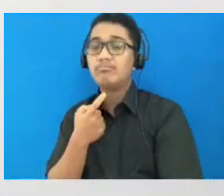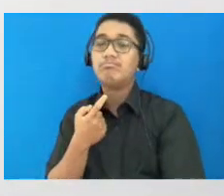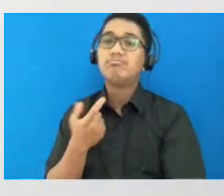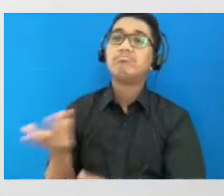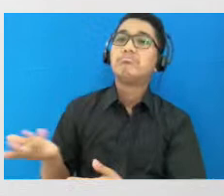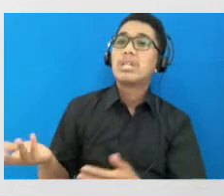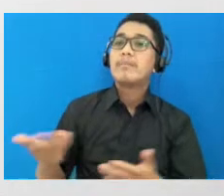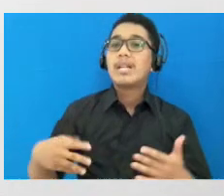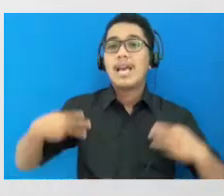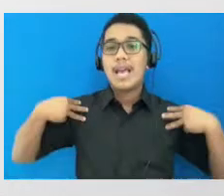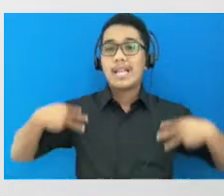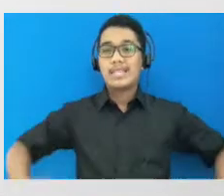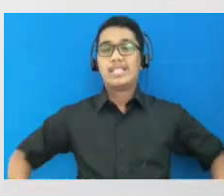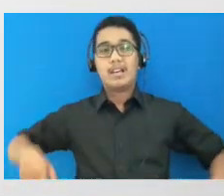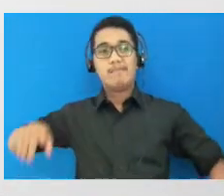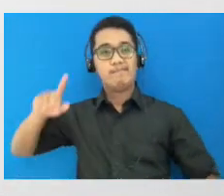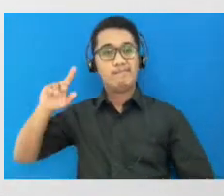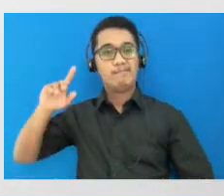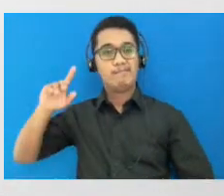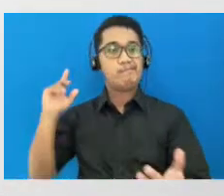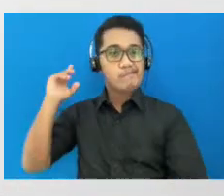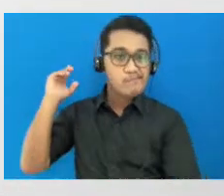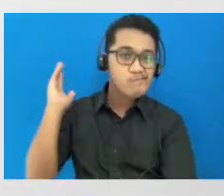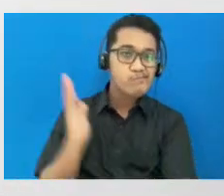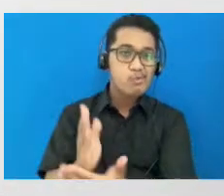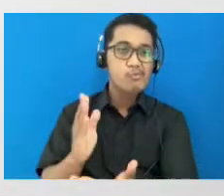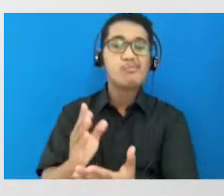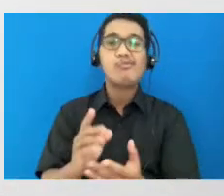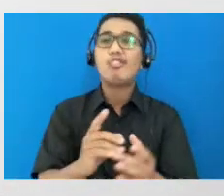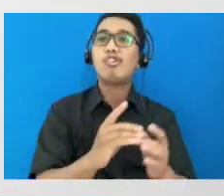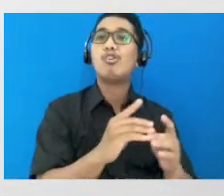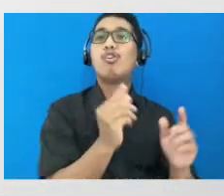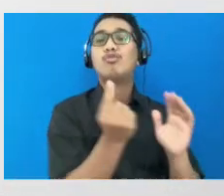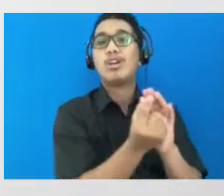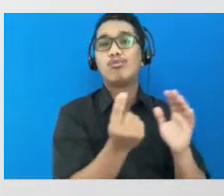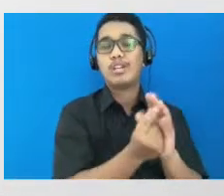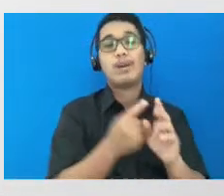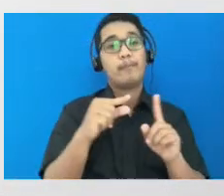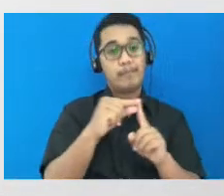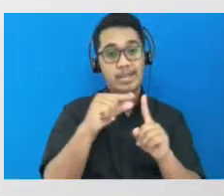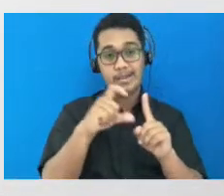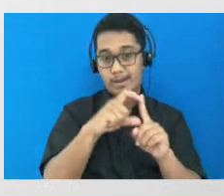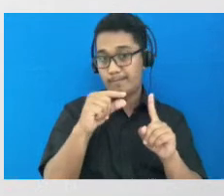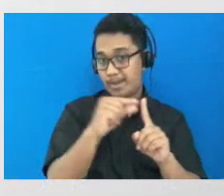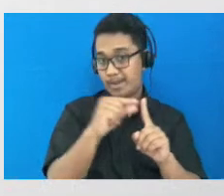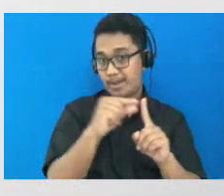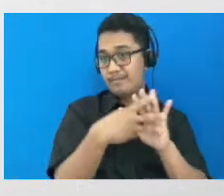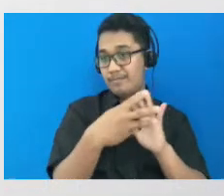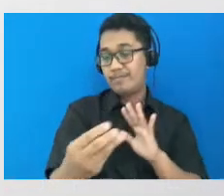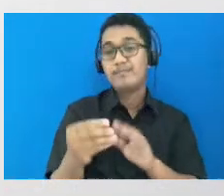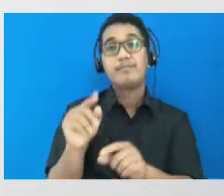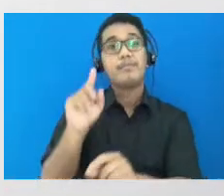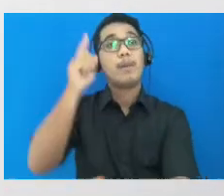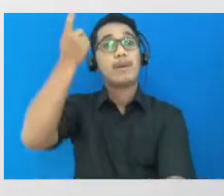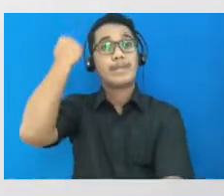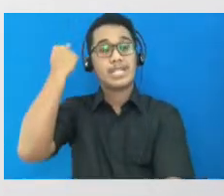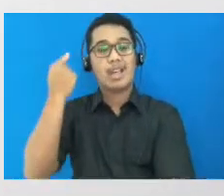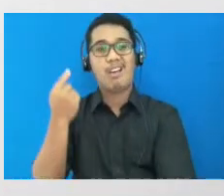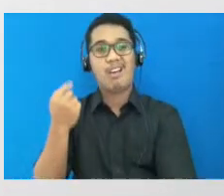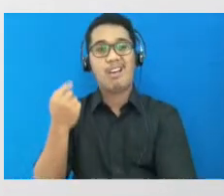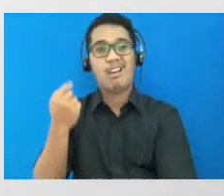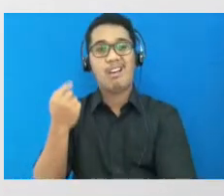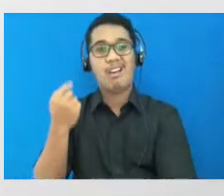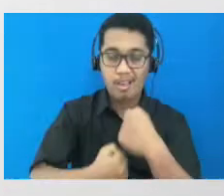dan juga penegakan kelak rancangan undang-undang PDP yang perlu dilakukan oleh pemerintah dan juga kesadaran